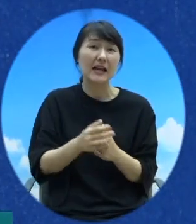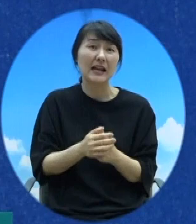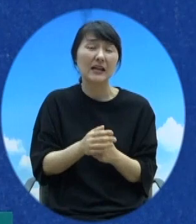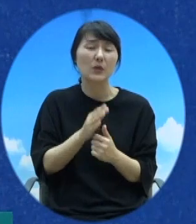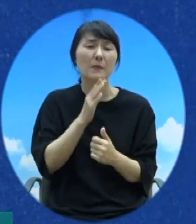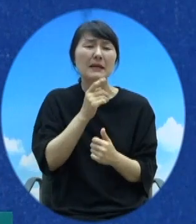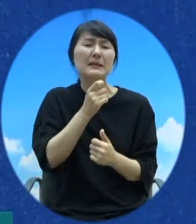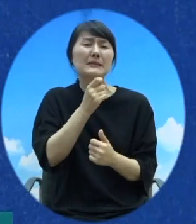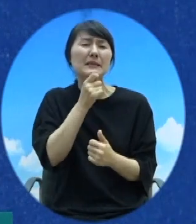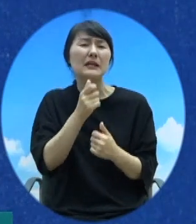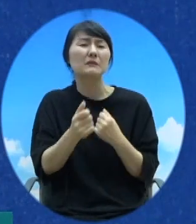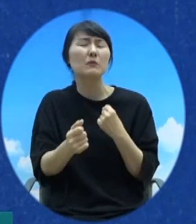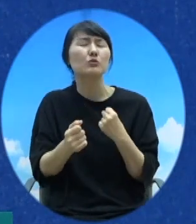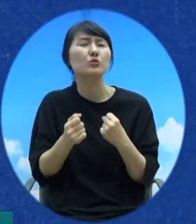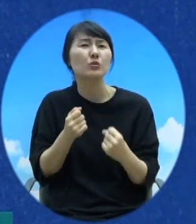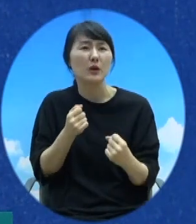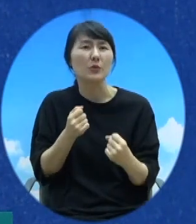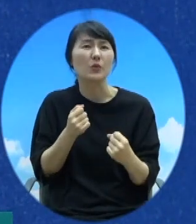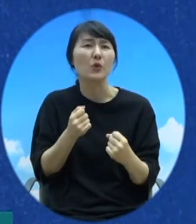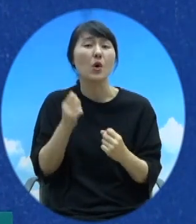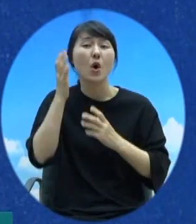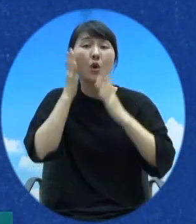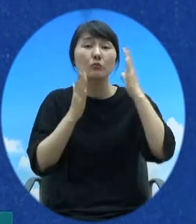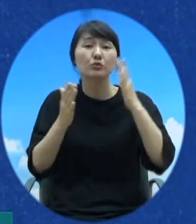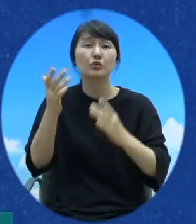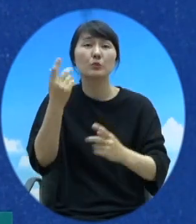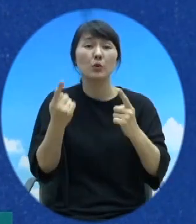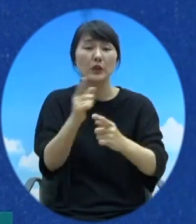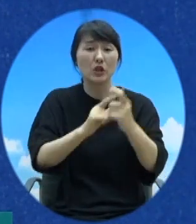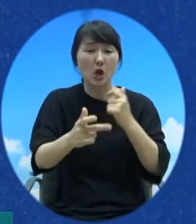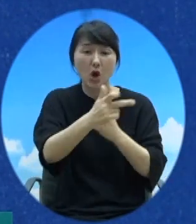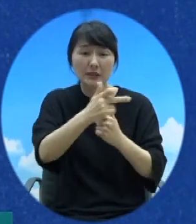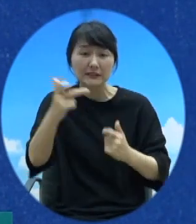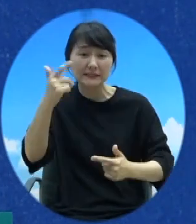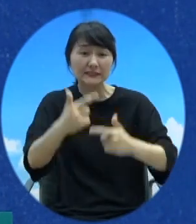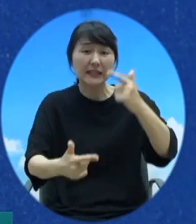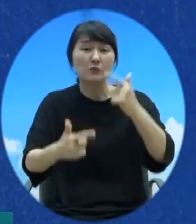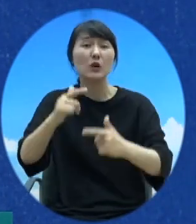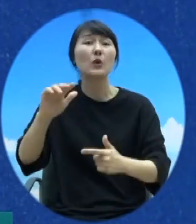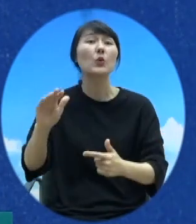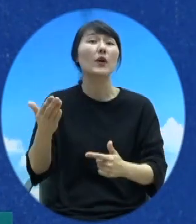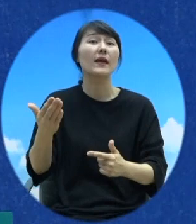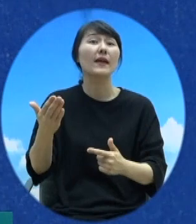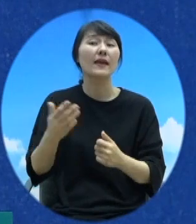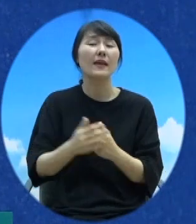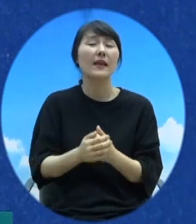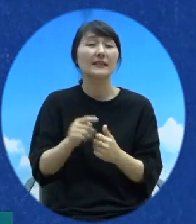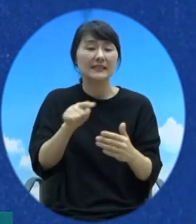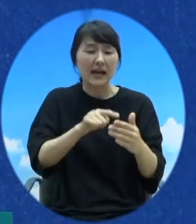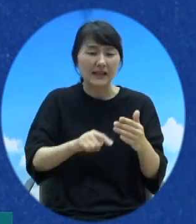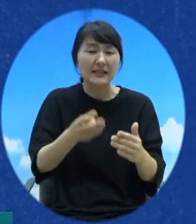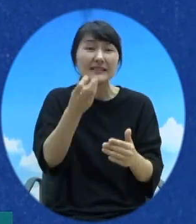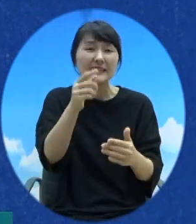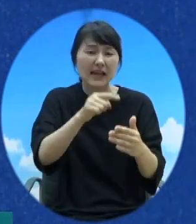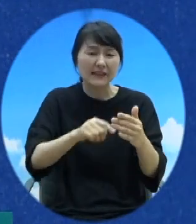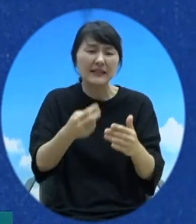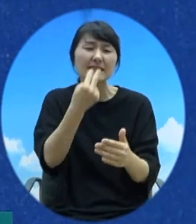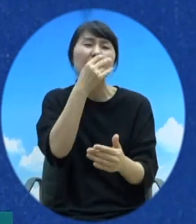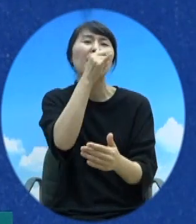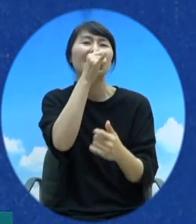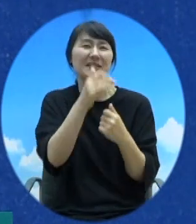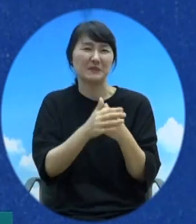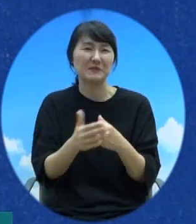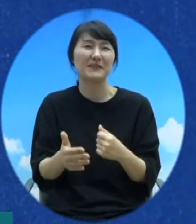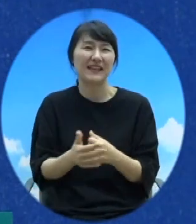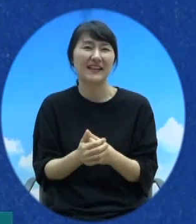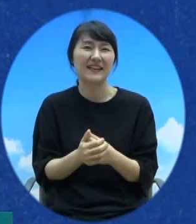작은 씨앗임에도 불구하고 풀보다 크고 자라 나무가 되던 것은 그 안에 생명이 있기 때문이다.